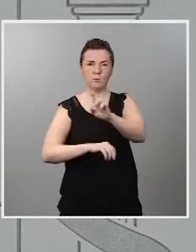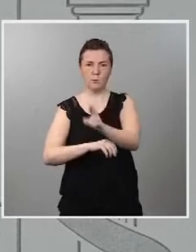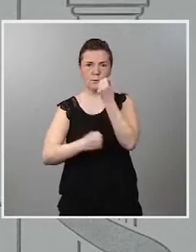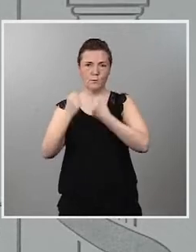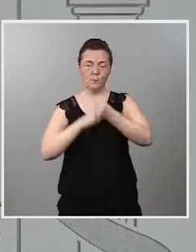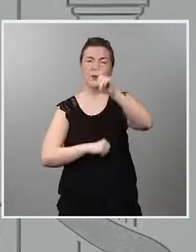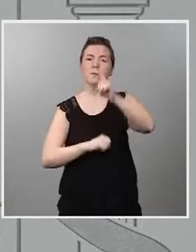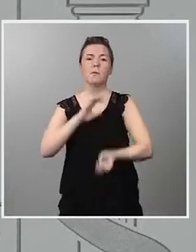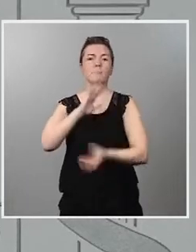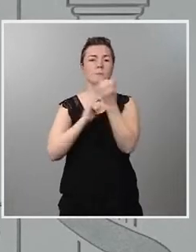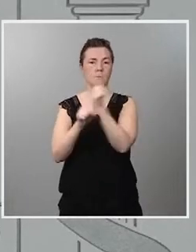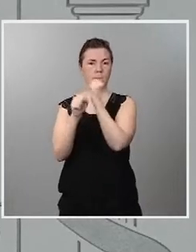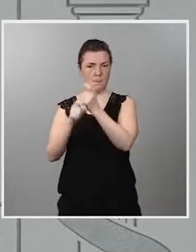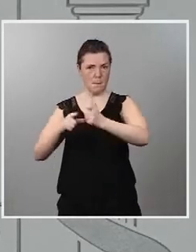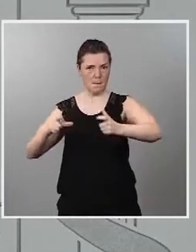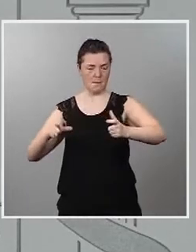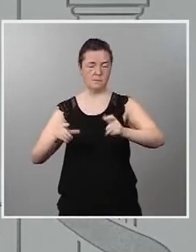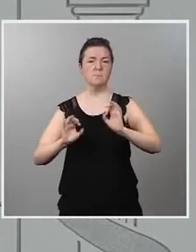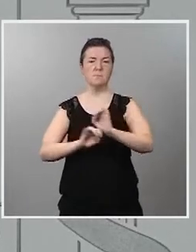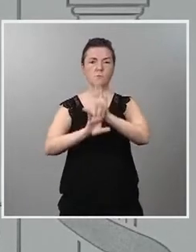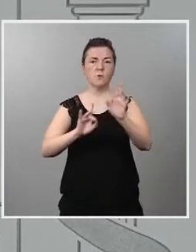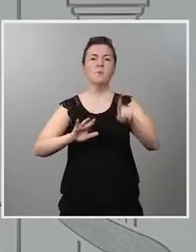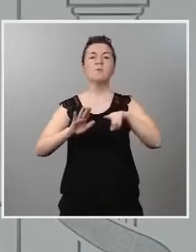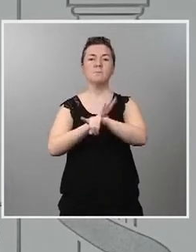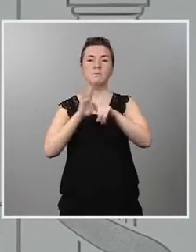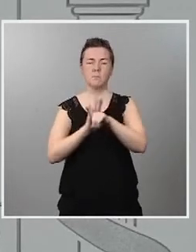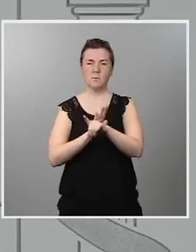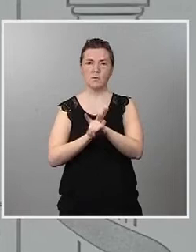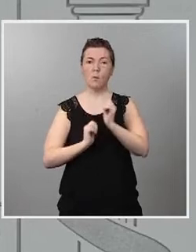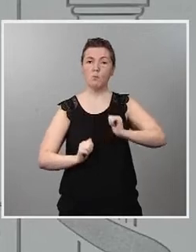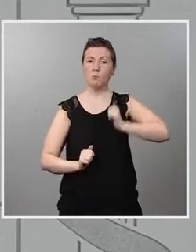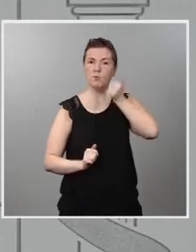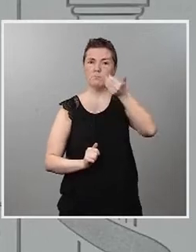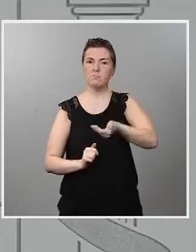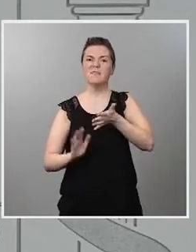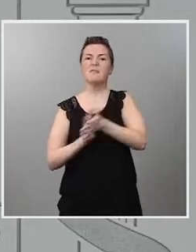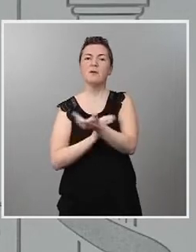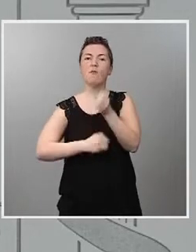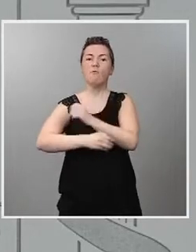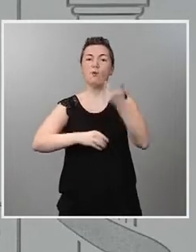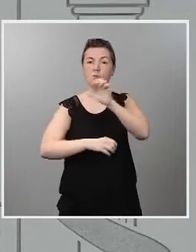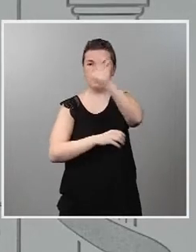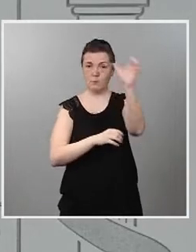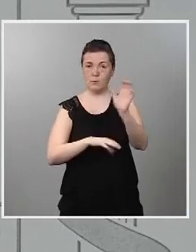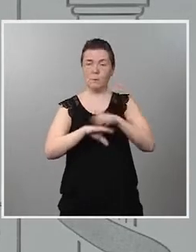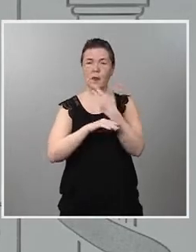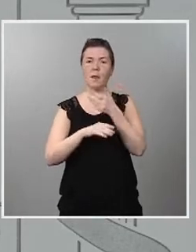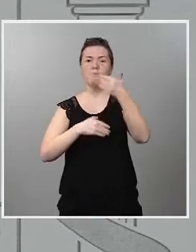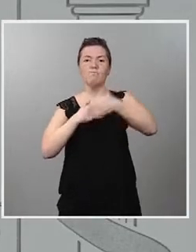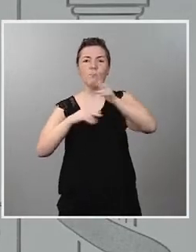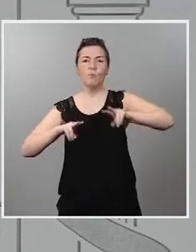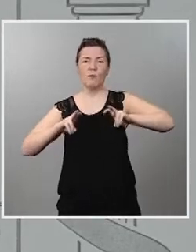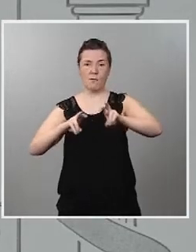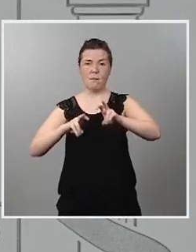την ανάκαμψη της οικονομίας και την δημιουργία θέσεων εργασίας. Δίχως αμφιβολία, έχουμε στα χέρια μας